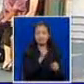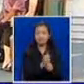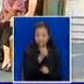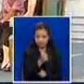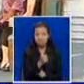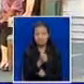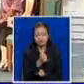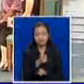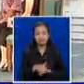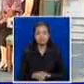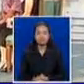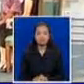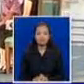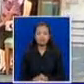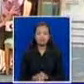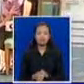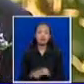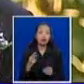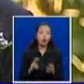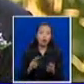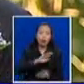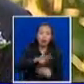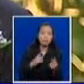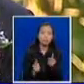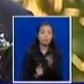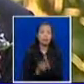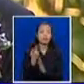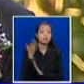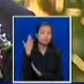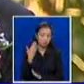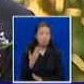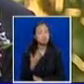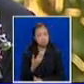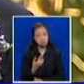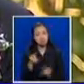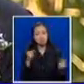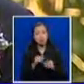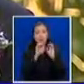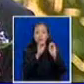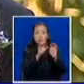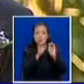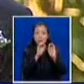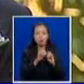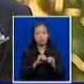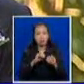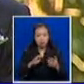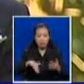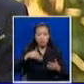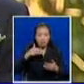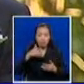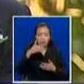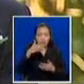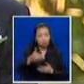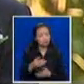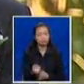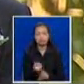ทศวรที่ 2เพราะว่าในรอบแรกที่ทำมาเนี่ยต้องยอมรับว่าเรื่องของครูเนี่ยมีความคืบหน้าน้อยกว่าตอนที่เราวางเป้าหมายไว้เมื่อประมาณ 10ปี